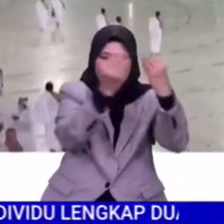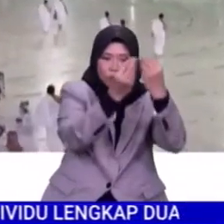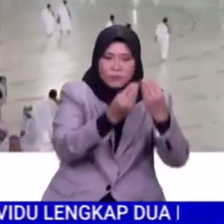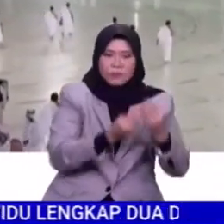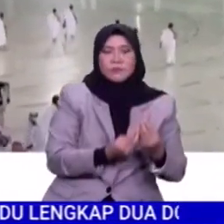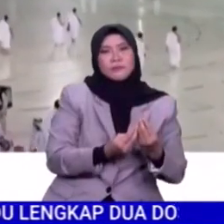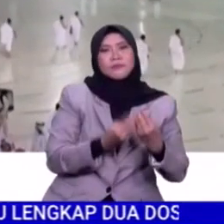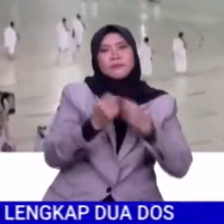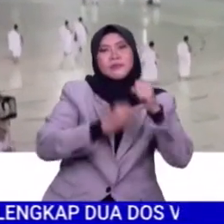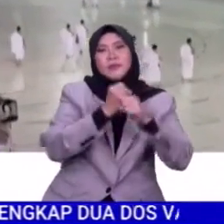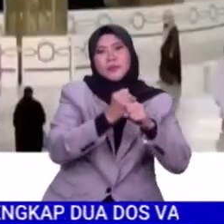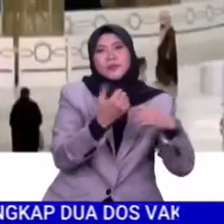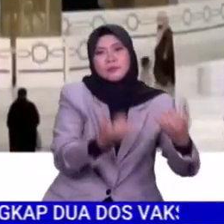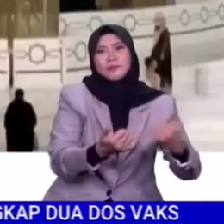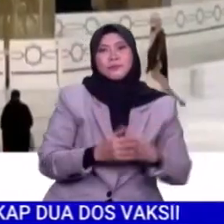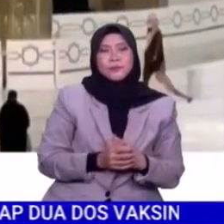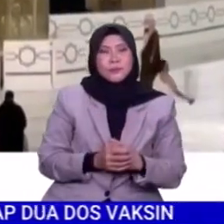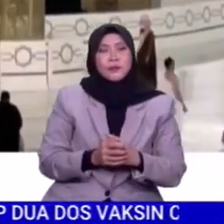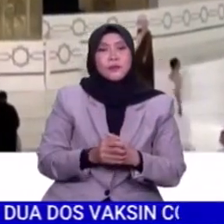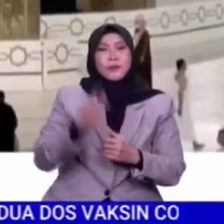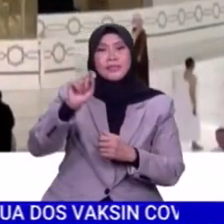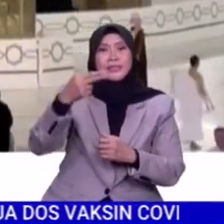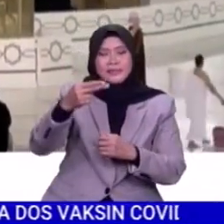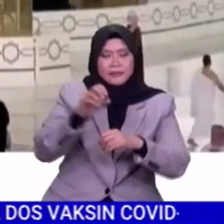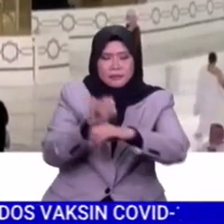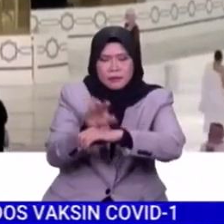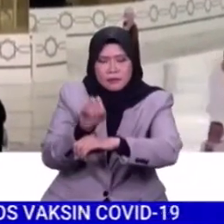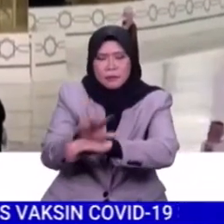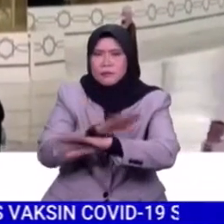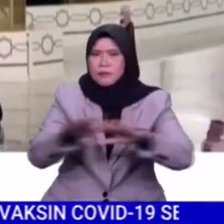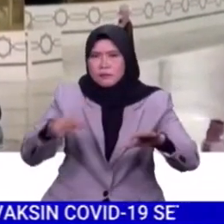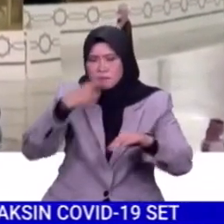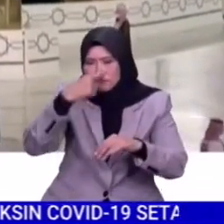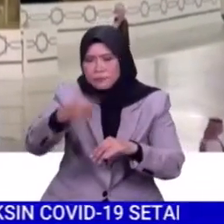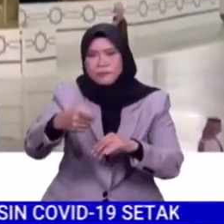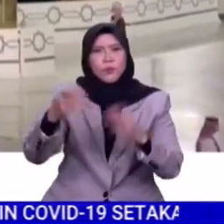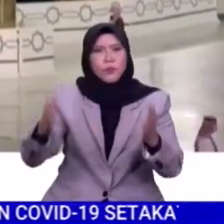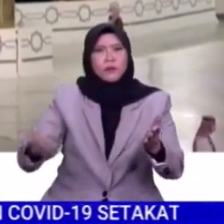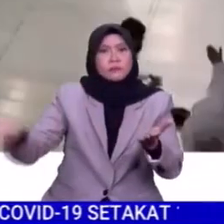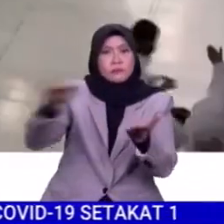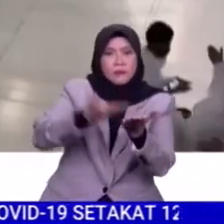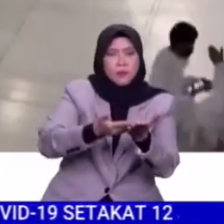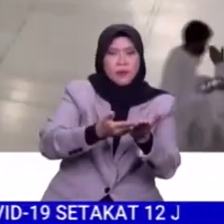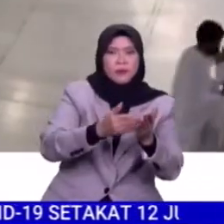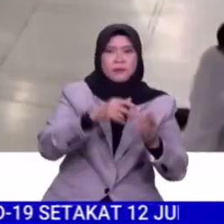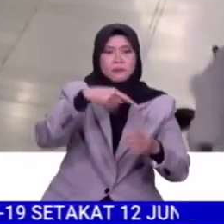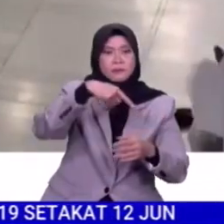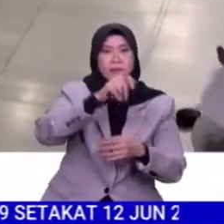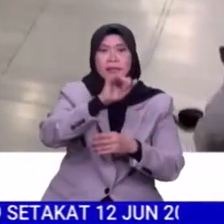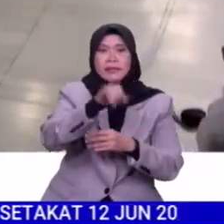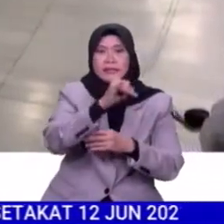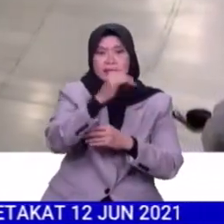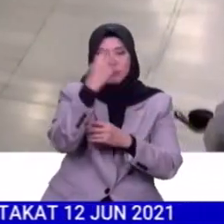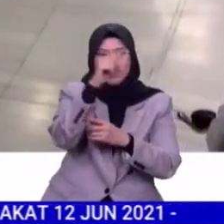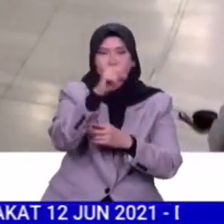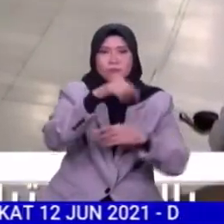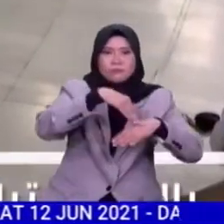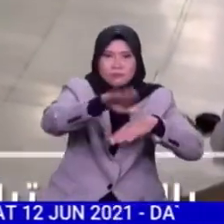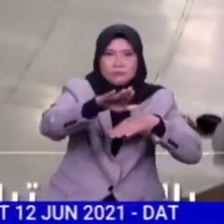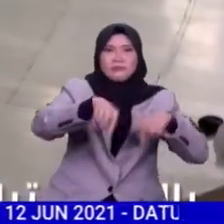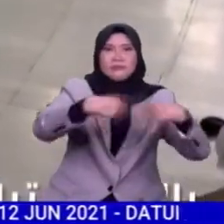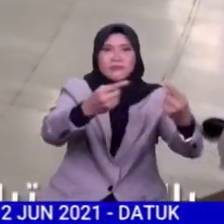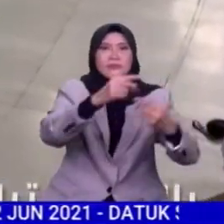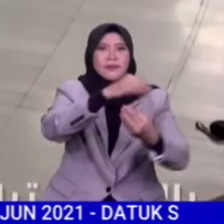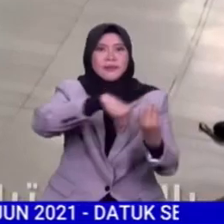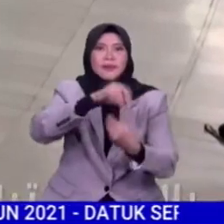tahun semasa Tyas menasehati umat Islam tidak terpengaruh dengan pihak yang menawarkan PKS dan pedal haji tahun ini sebelum